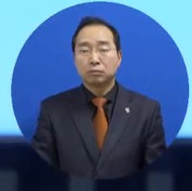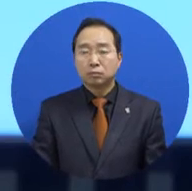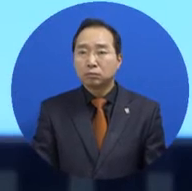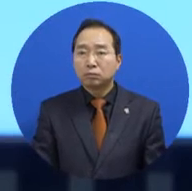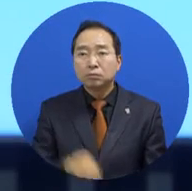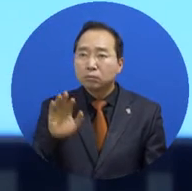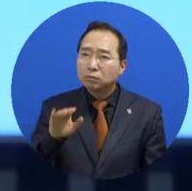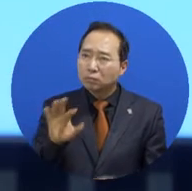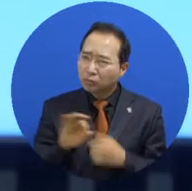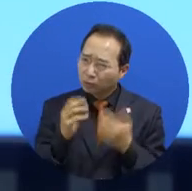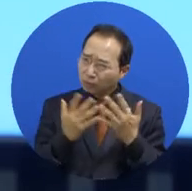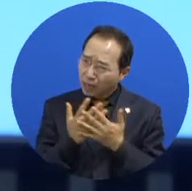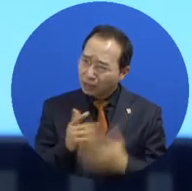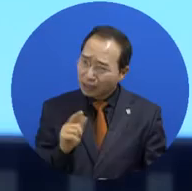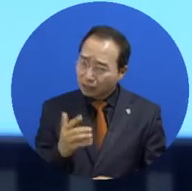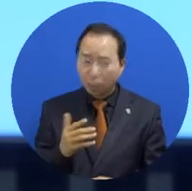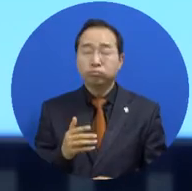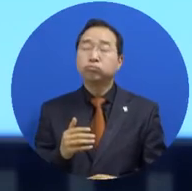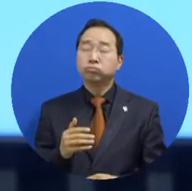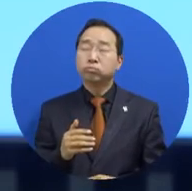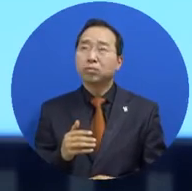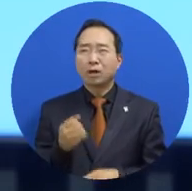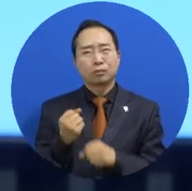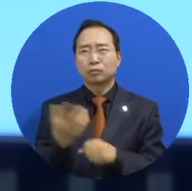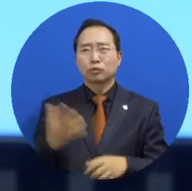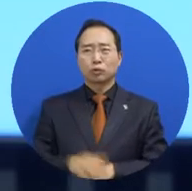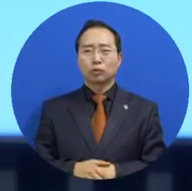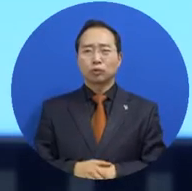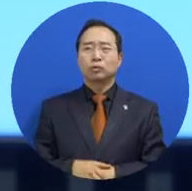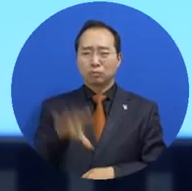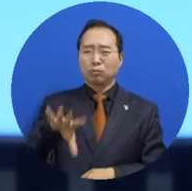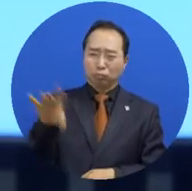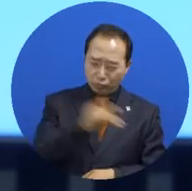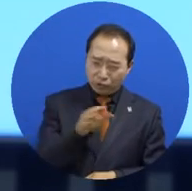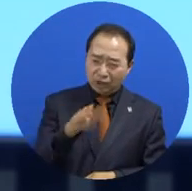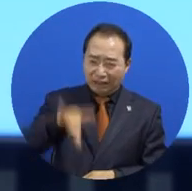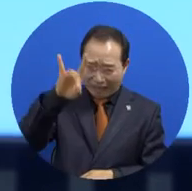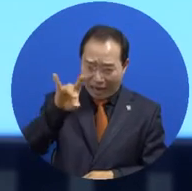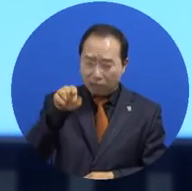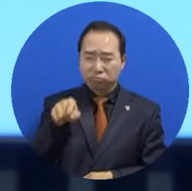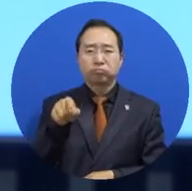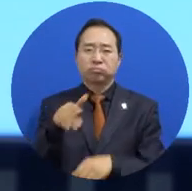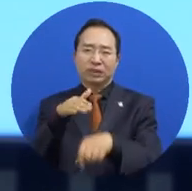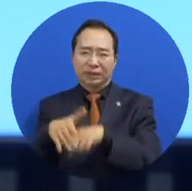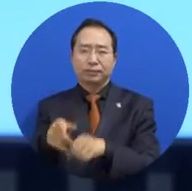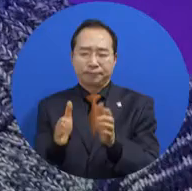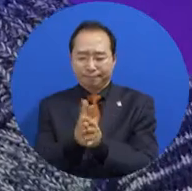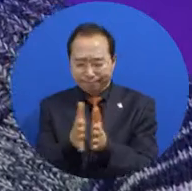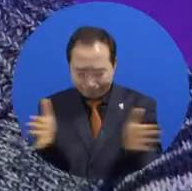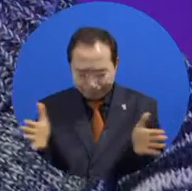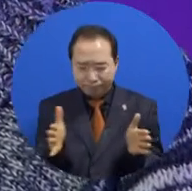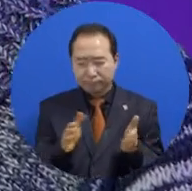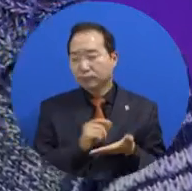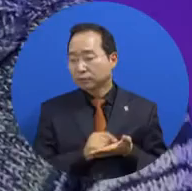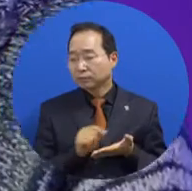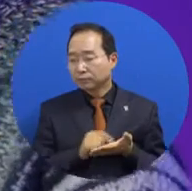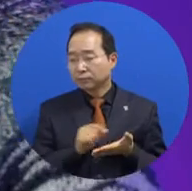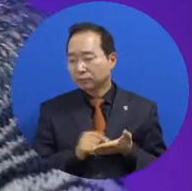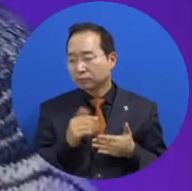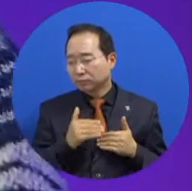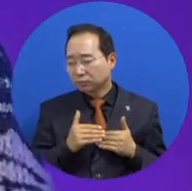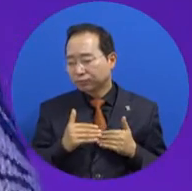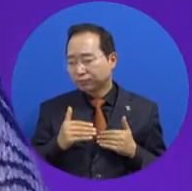뭐 너무 막연하지 않나? 막연해도 어쩔 수 없어요. 이렇게 시작을 해야만 아주 길게